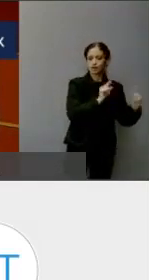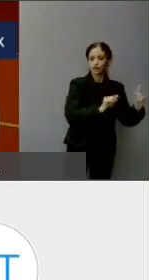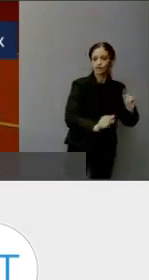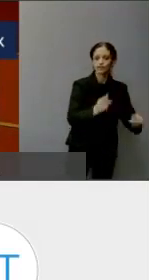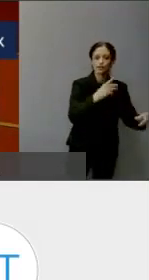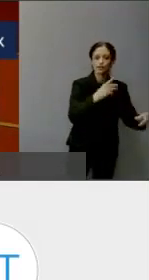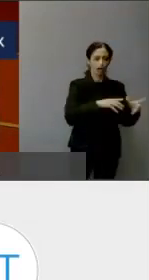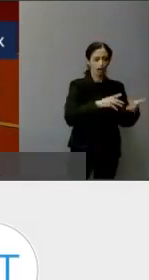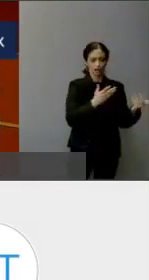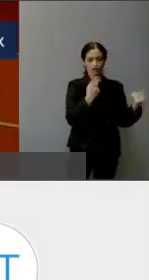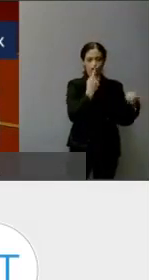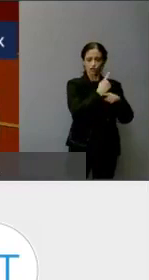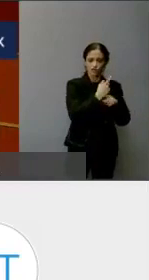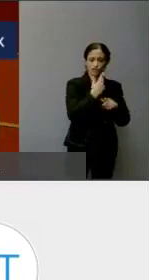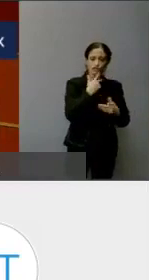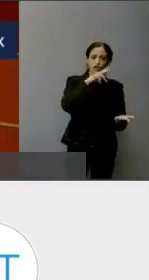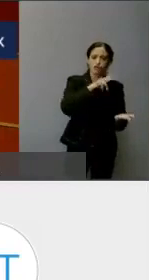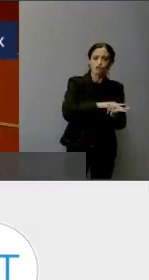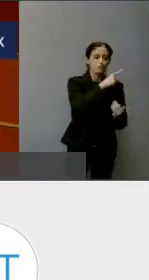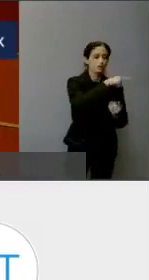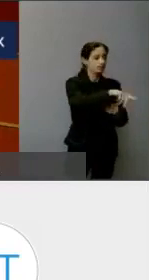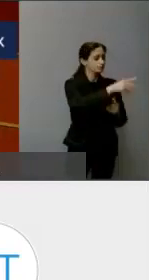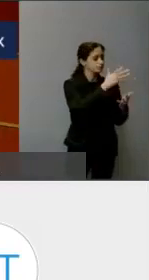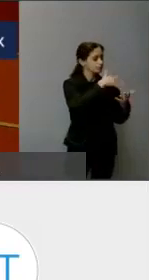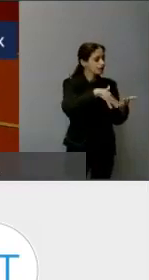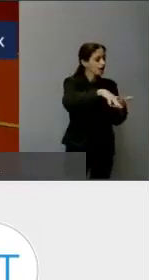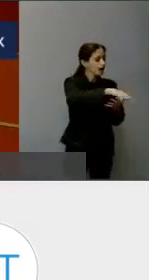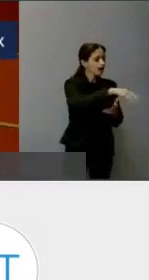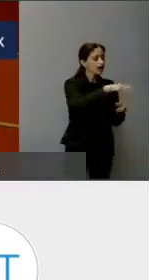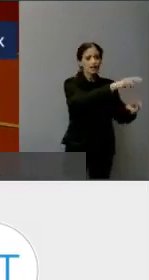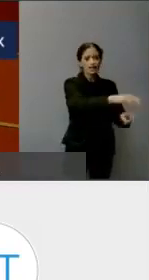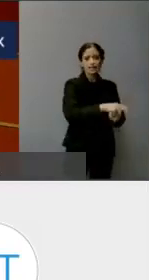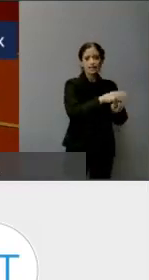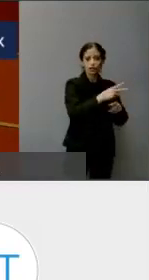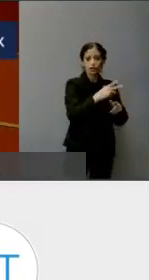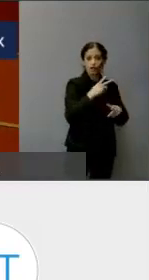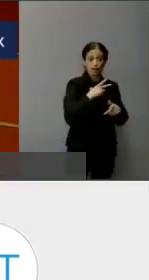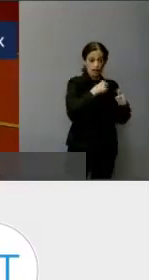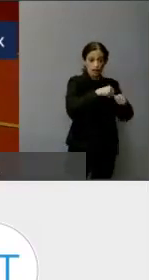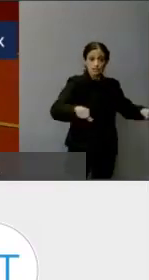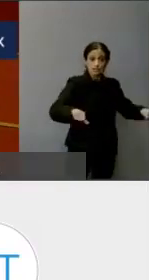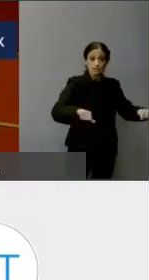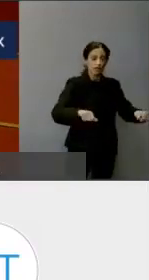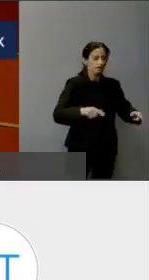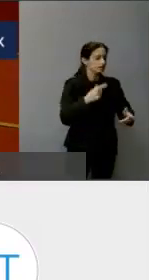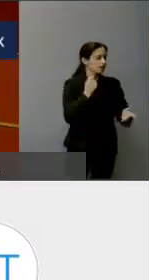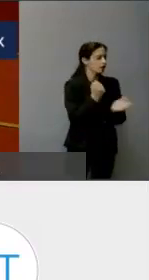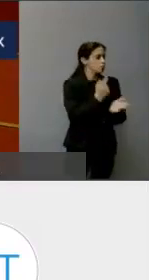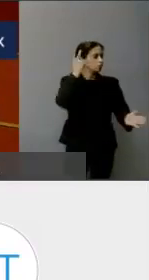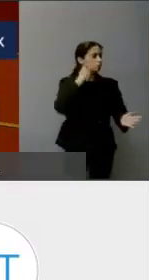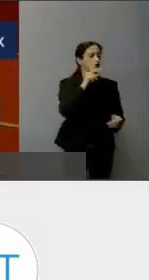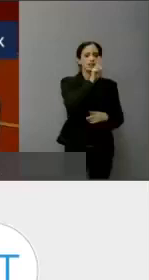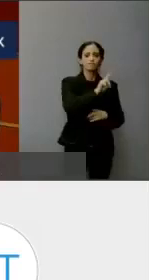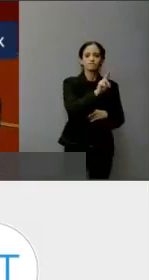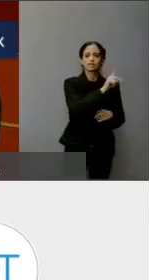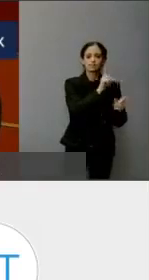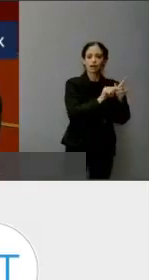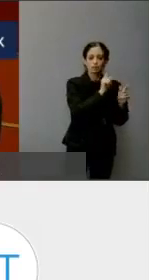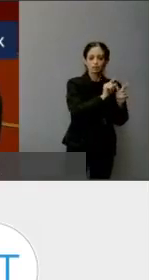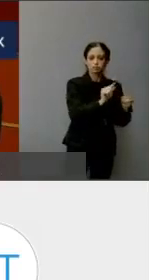dice nelle aree agricole la residenza una funzione essenziale se l'avessi ma si spopola e perché non si possono costruire